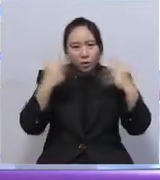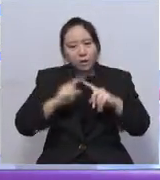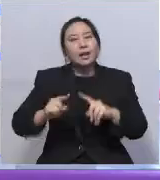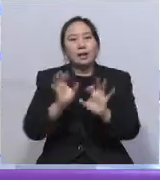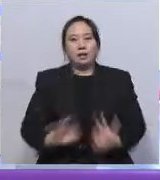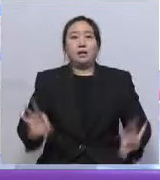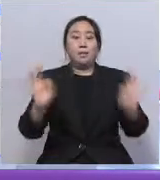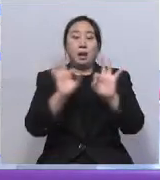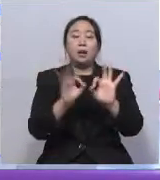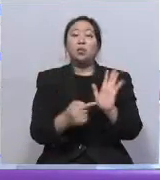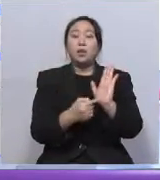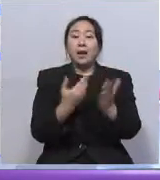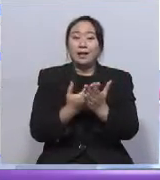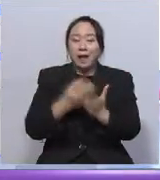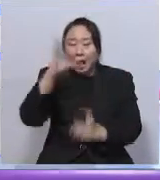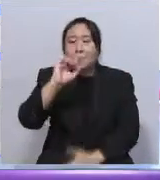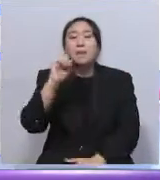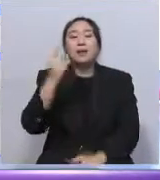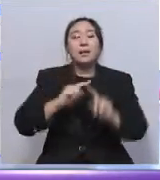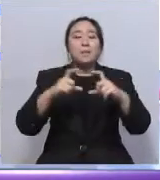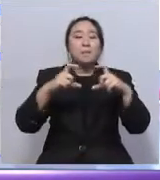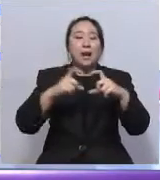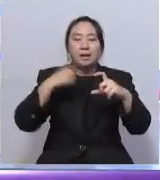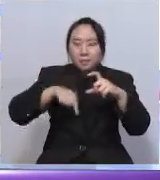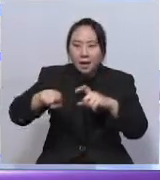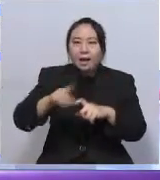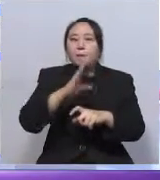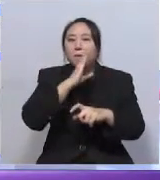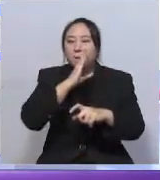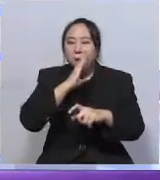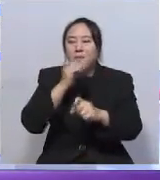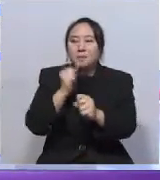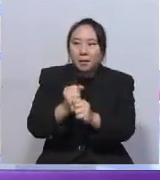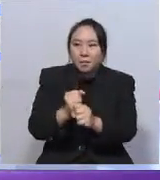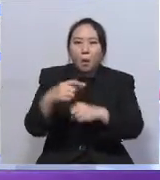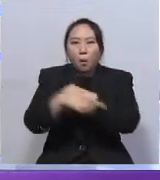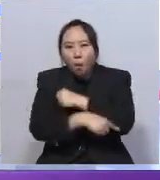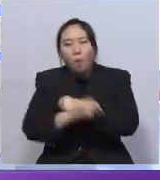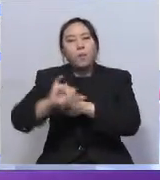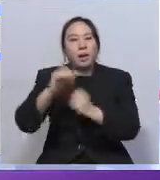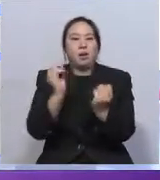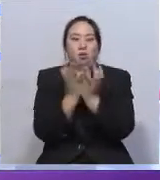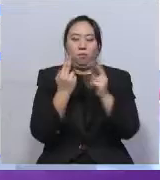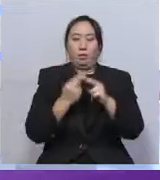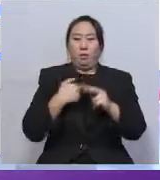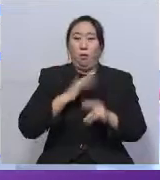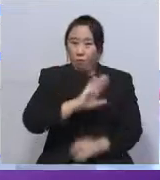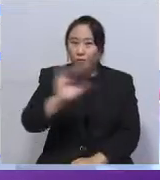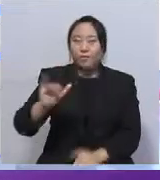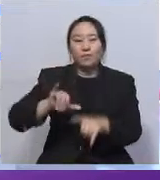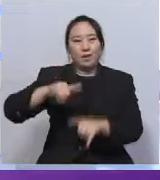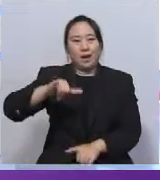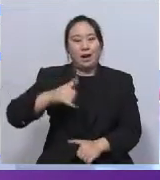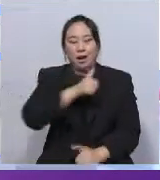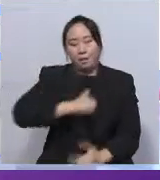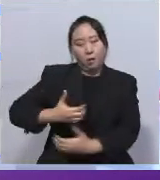นี่ยสำคัญมากนะคะอย่างเงินเนี่ยเรายังหาใหม่ได้แต่ถ้าเรื่องบัตรแล้วเขานำไปสวมสิทธิ์หรือว่านำไปใช้อะไรเนี่ยอาจจะทำให้เกิดปัญหาอื่นๆตามมาอีก ก